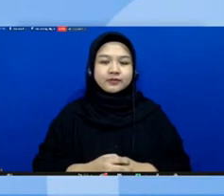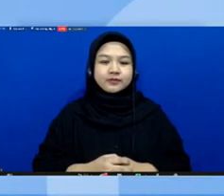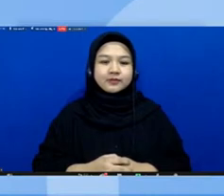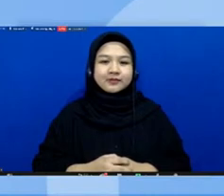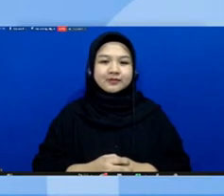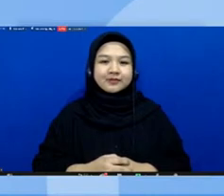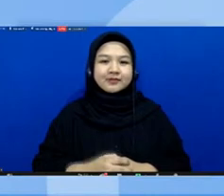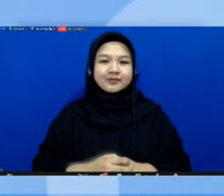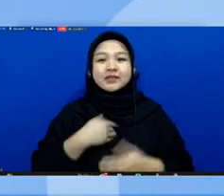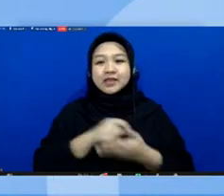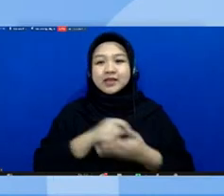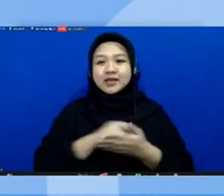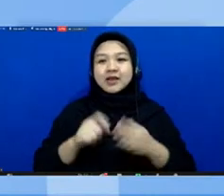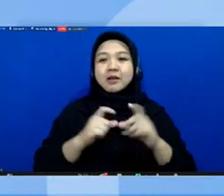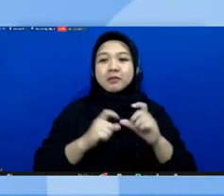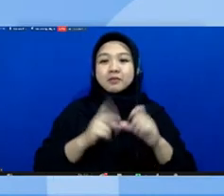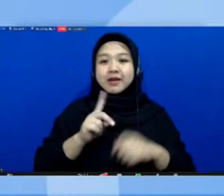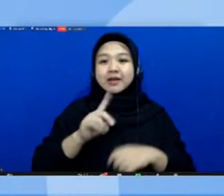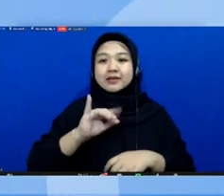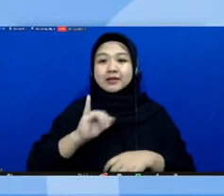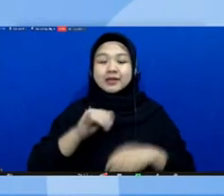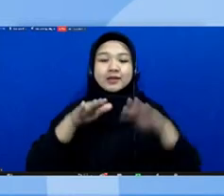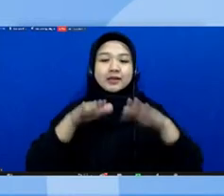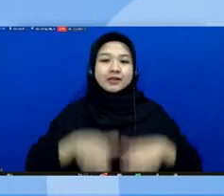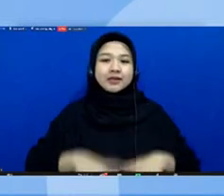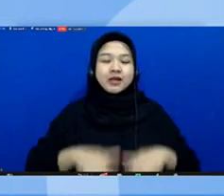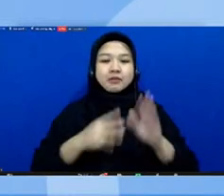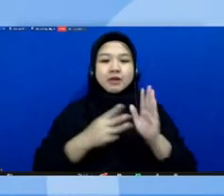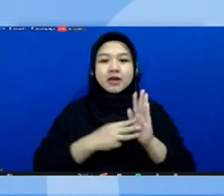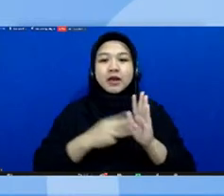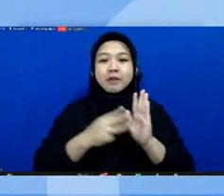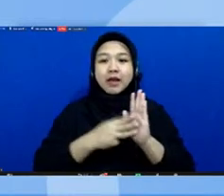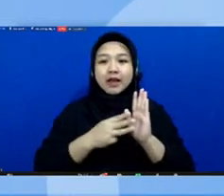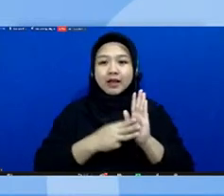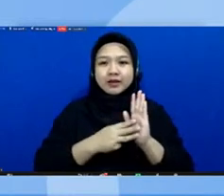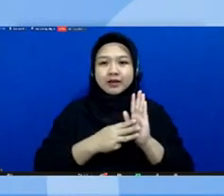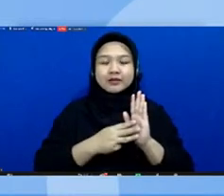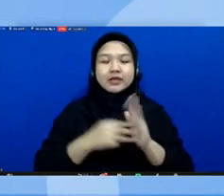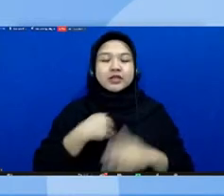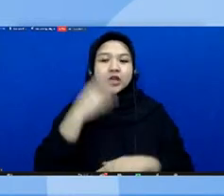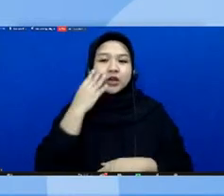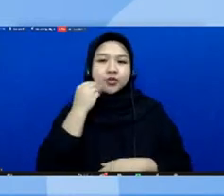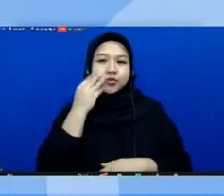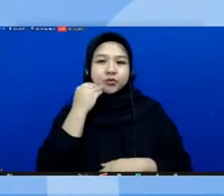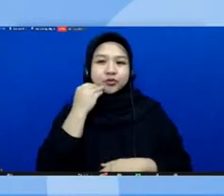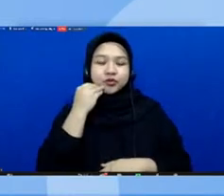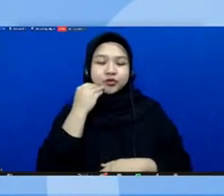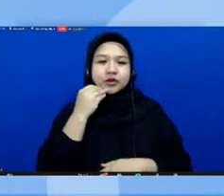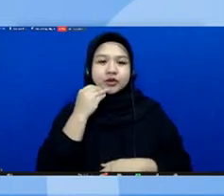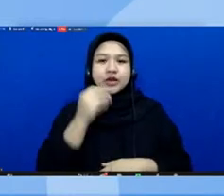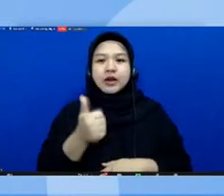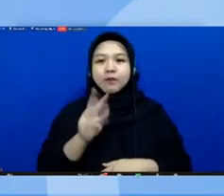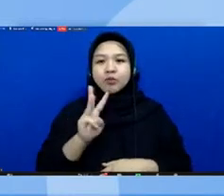Saya Sri Rostiati, saya tinggal di Medan Marelan. Usia saya 63 tahun.